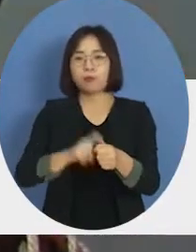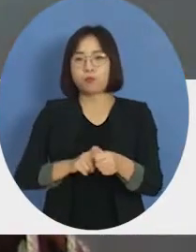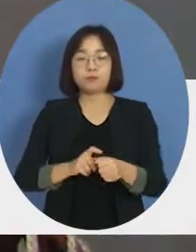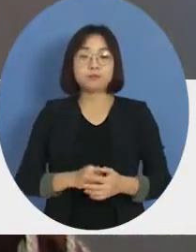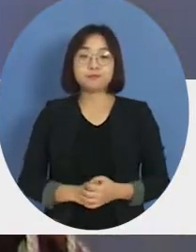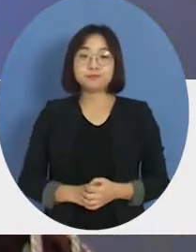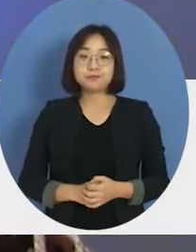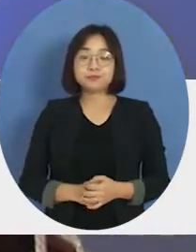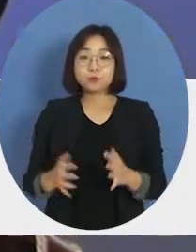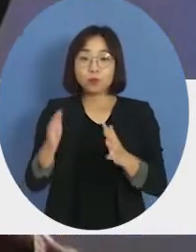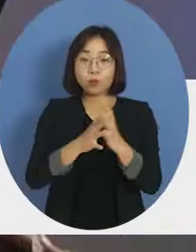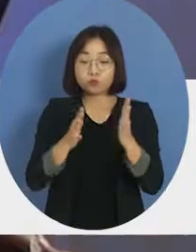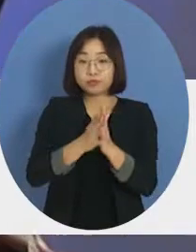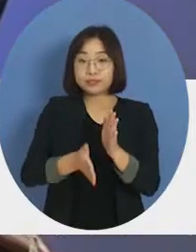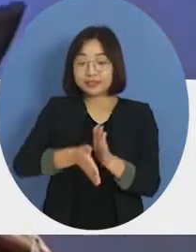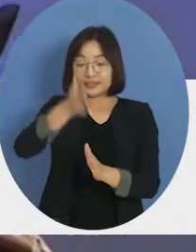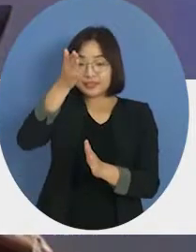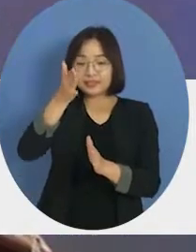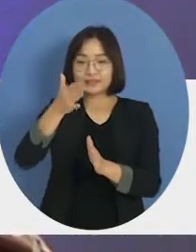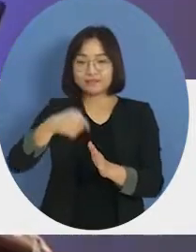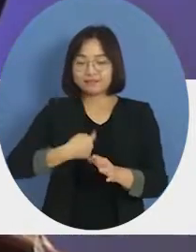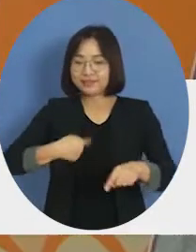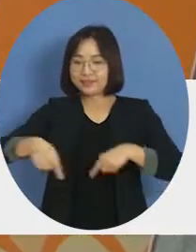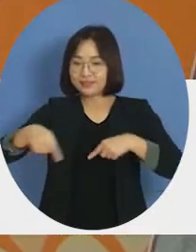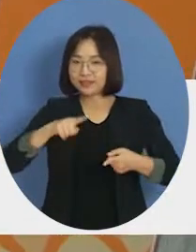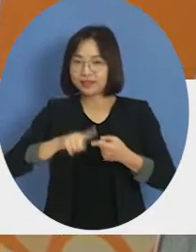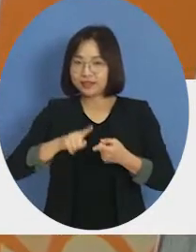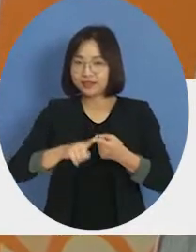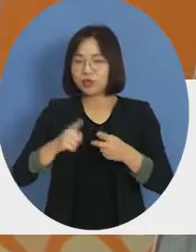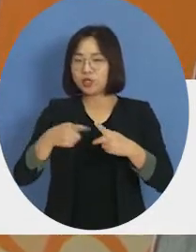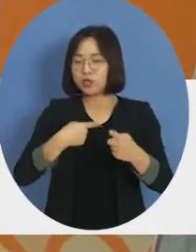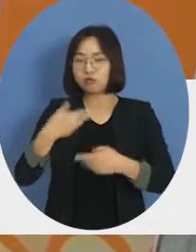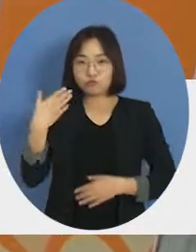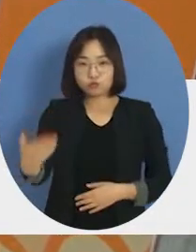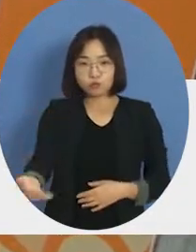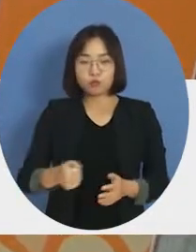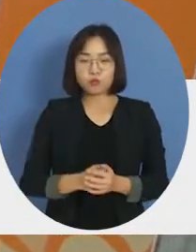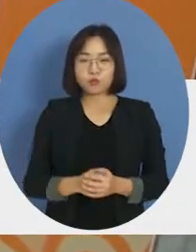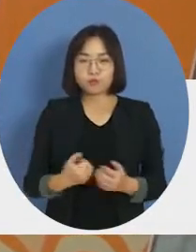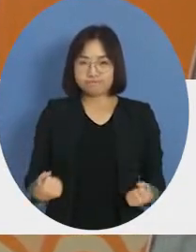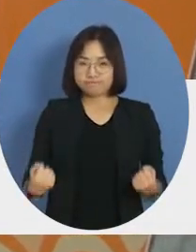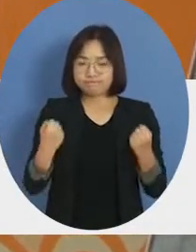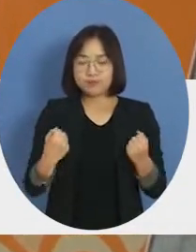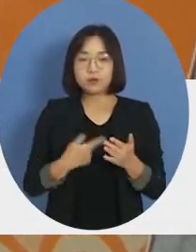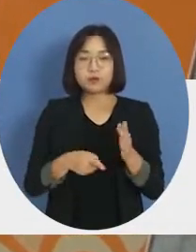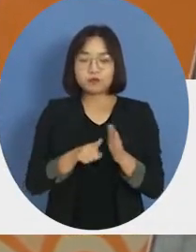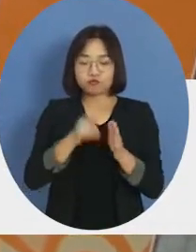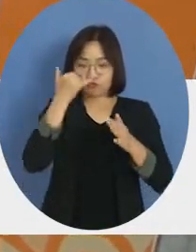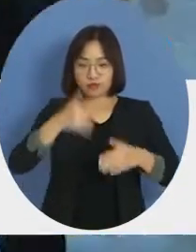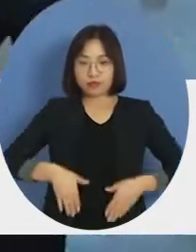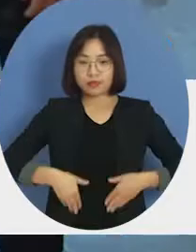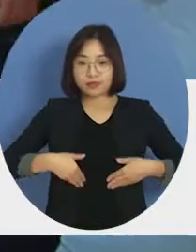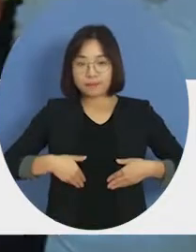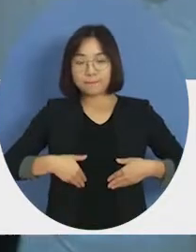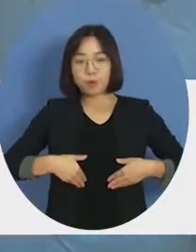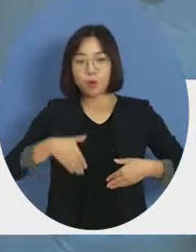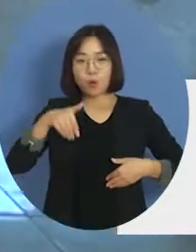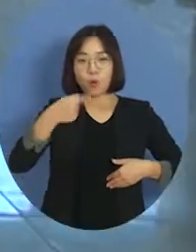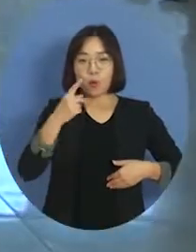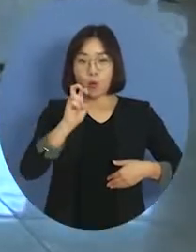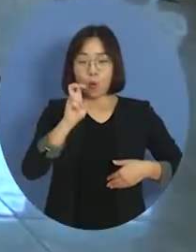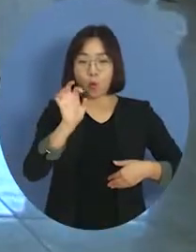마련한 것으로 공주시는 시민들의 주민자치에 대한 이해도를 높이고 역량 강화를 위해 충남도의 공모에